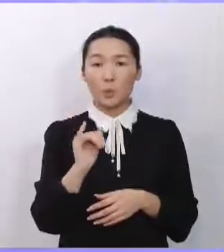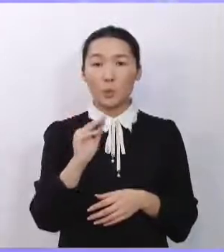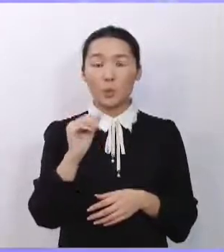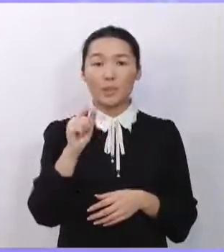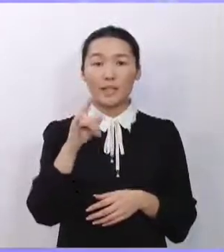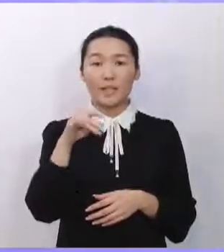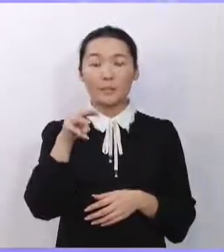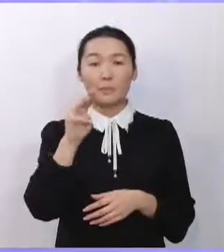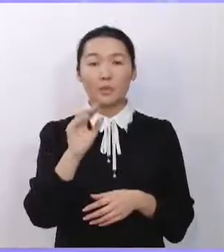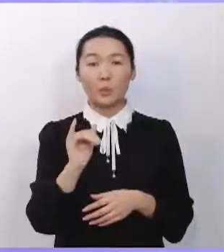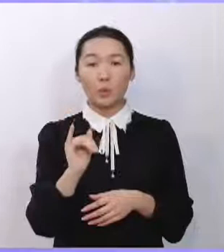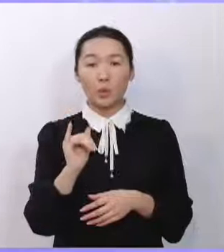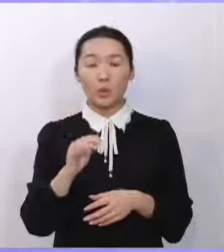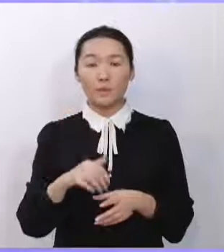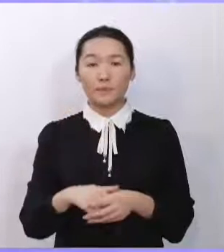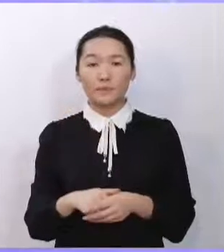Жагымдуу.